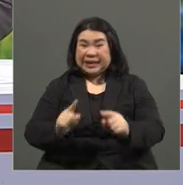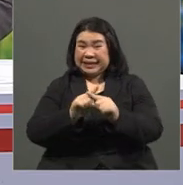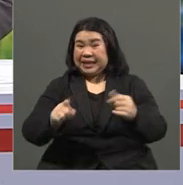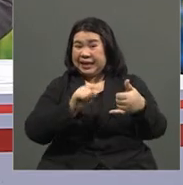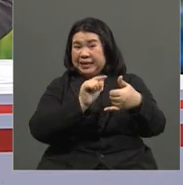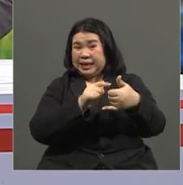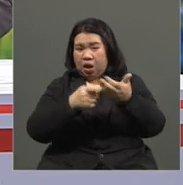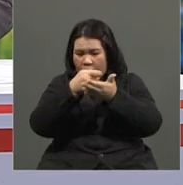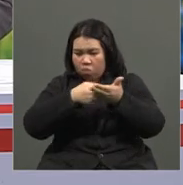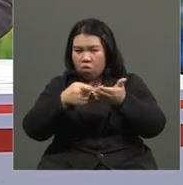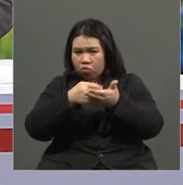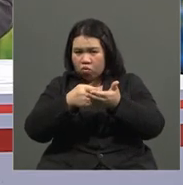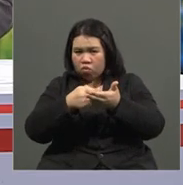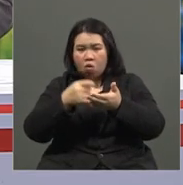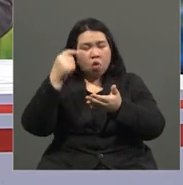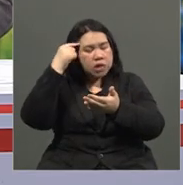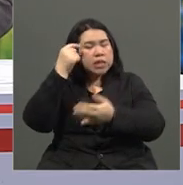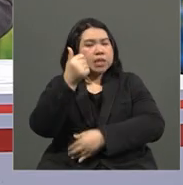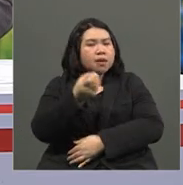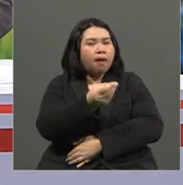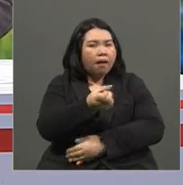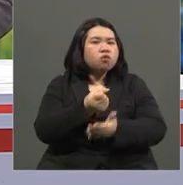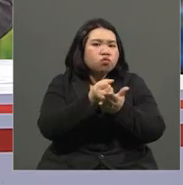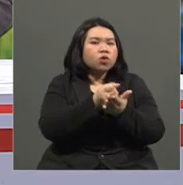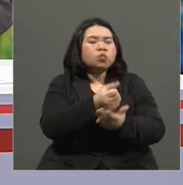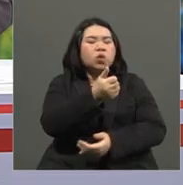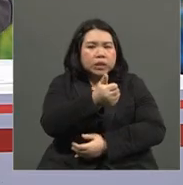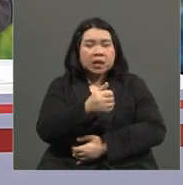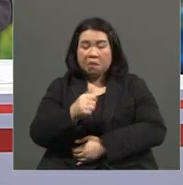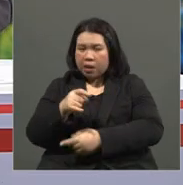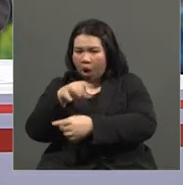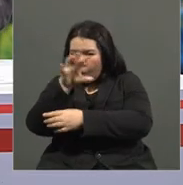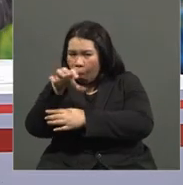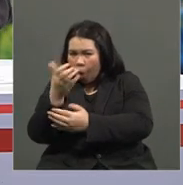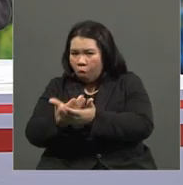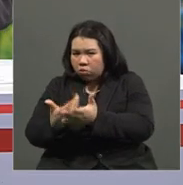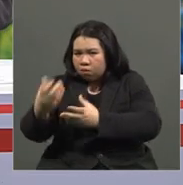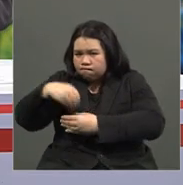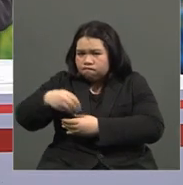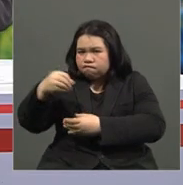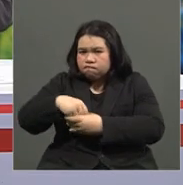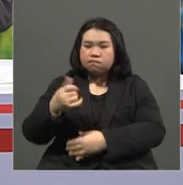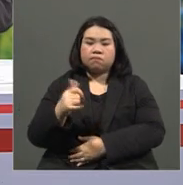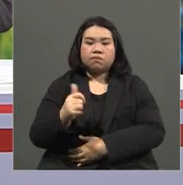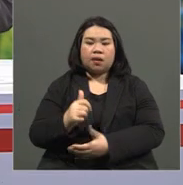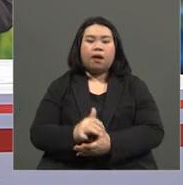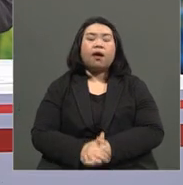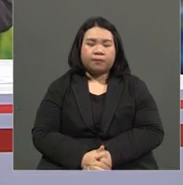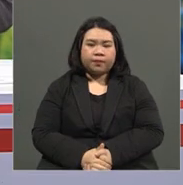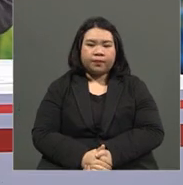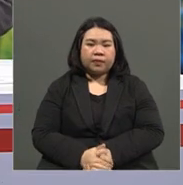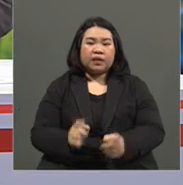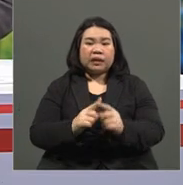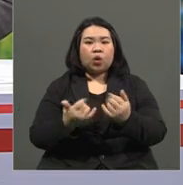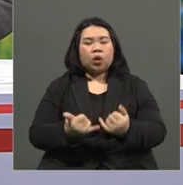ๆเนี่ยเขามุ่งประสงค์ดีจริงๆนะไม่ใช่มาหลอกลวงไม่ใช่มาตบทรัพยแบบเนี้ยมันก็จะได้ผลที่ดีแต่อย่างกรณีเนี้ย